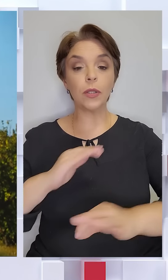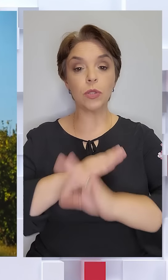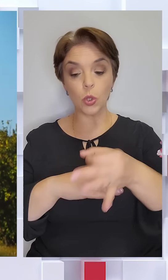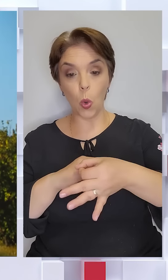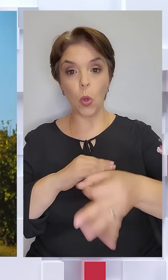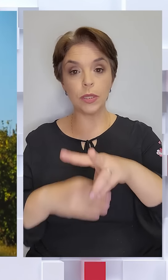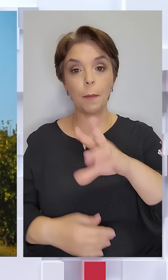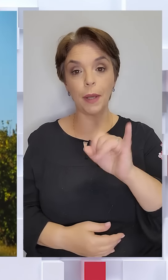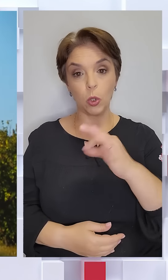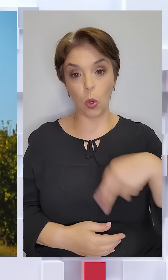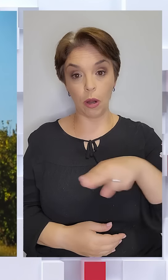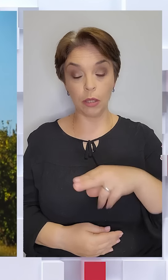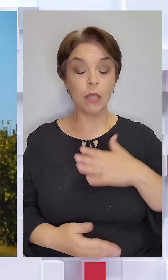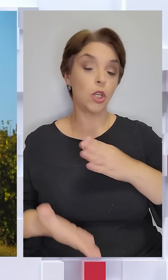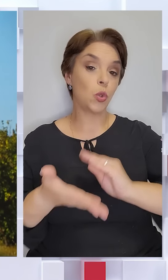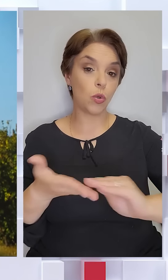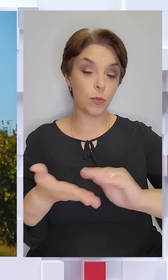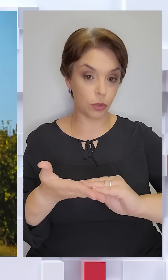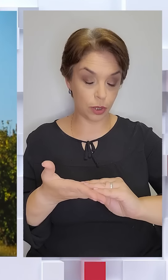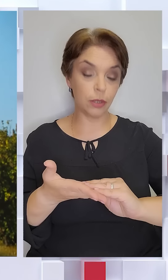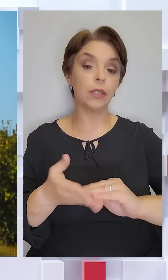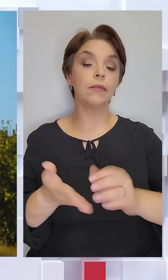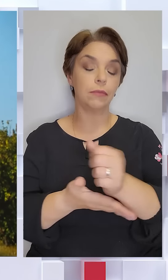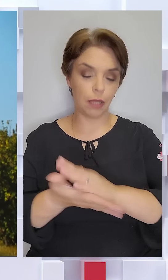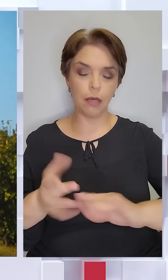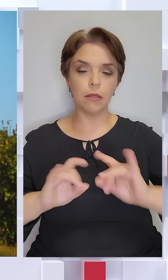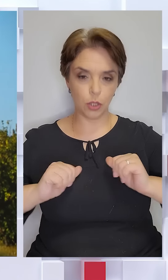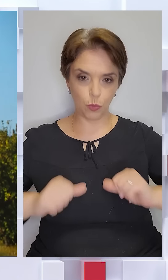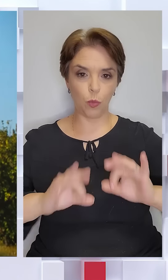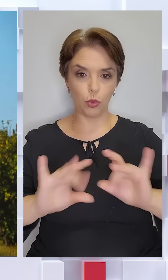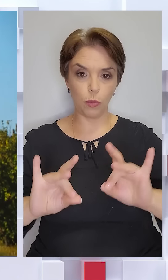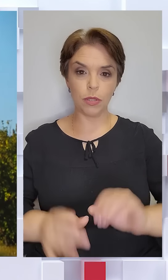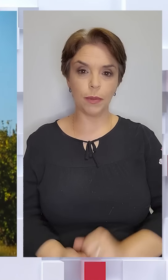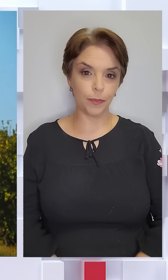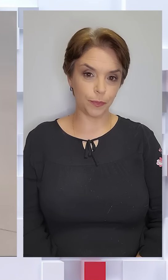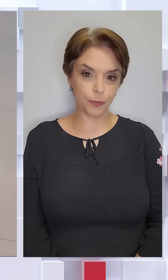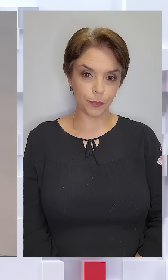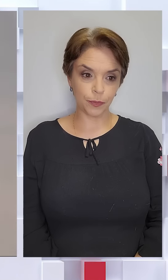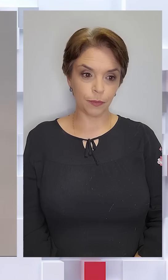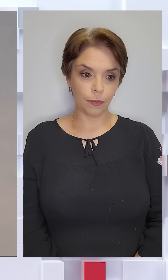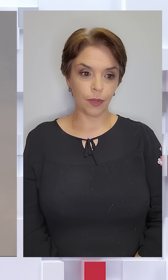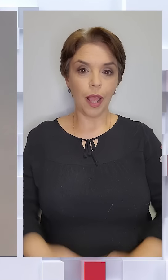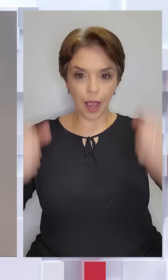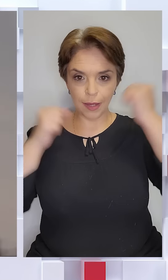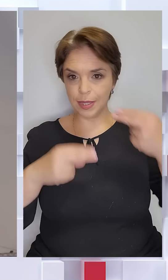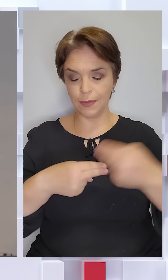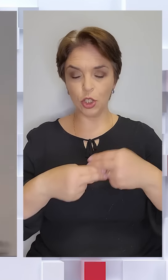південно-східної околиці Мирнограда. Кореспондент ТСН Олександр Моторний далі з подробицями. Казка